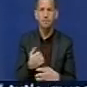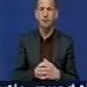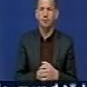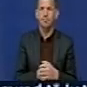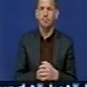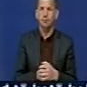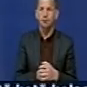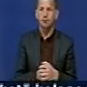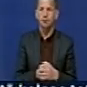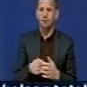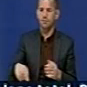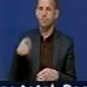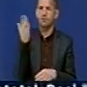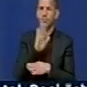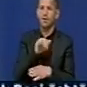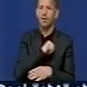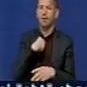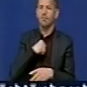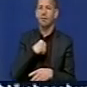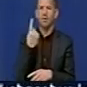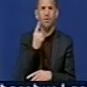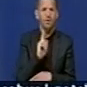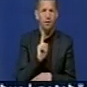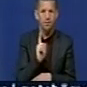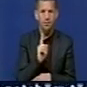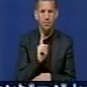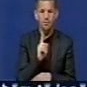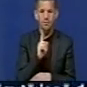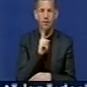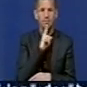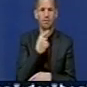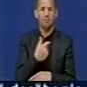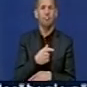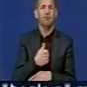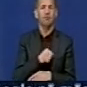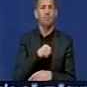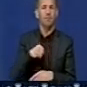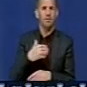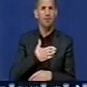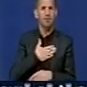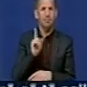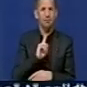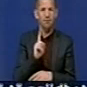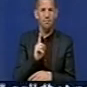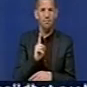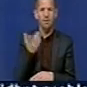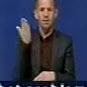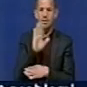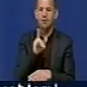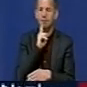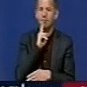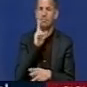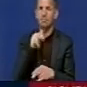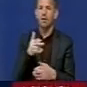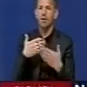ka imponu, deputetët nuk janë të pavarur. Nuk kanë dinitet. Diniteti i deputetit është dhënia